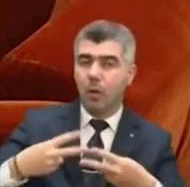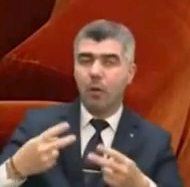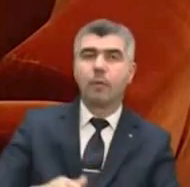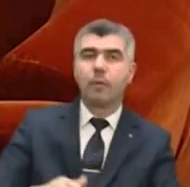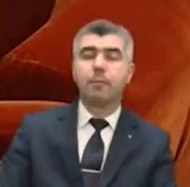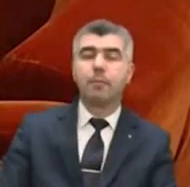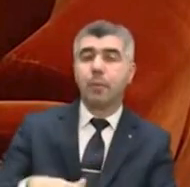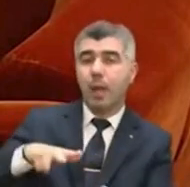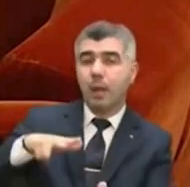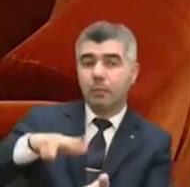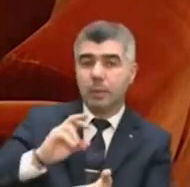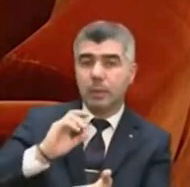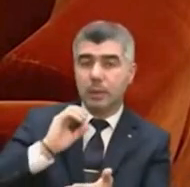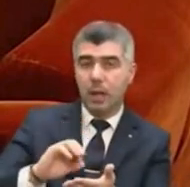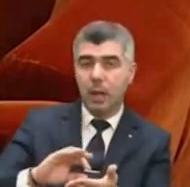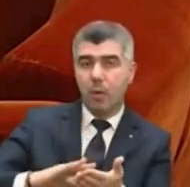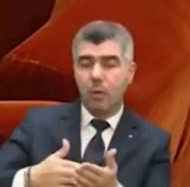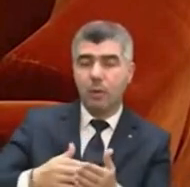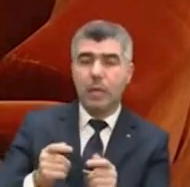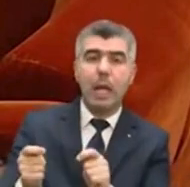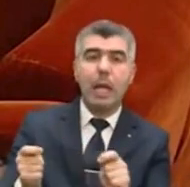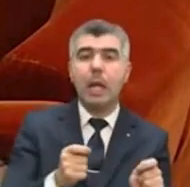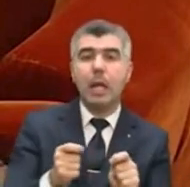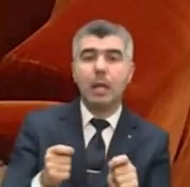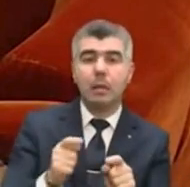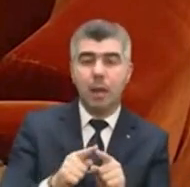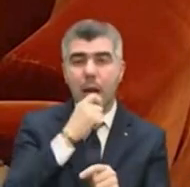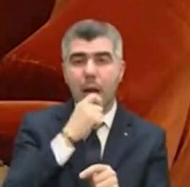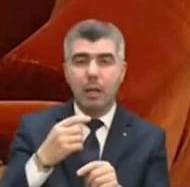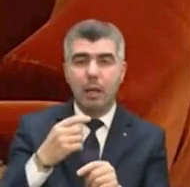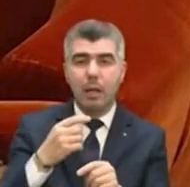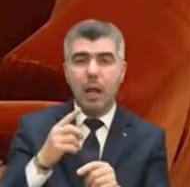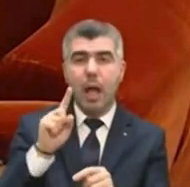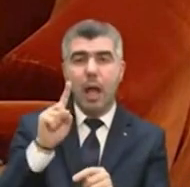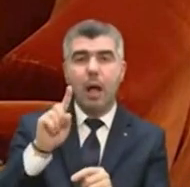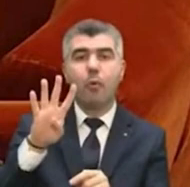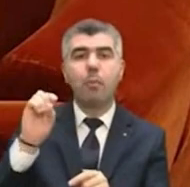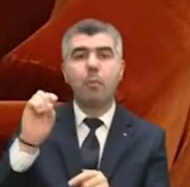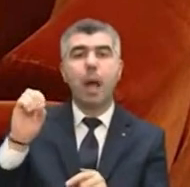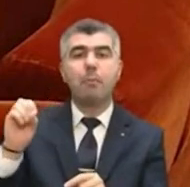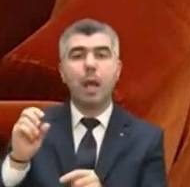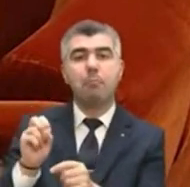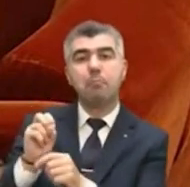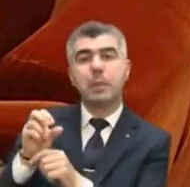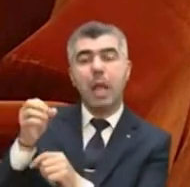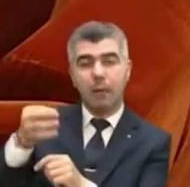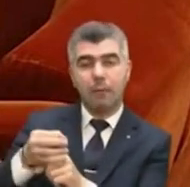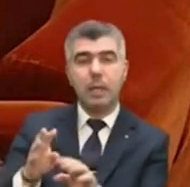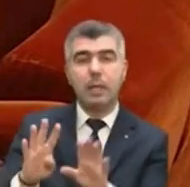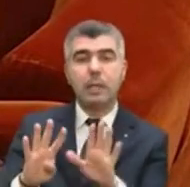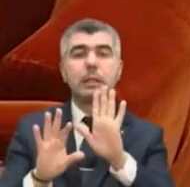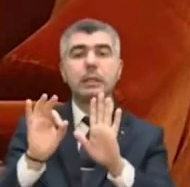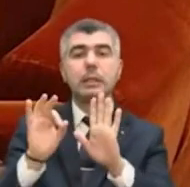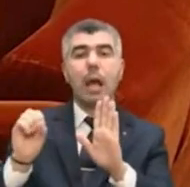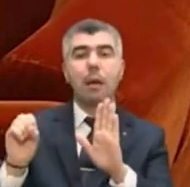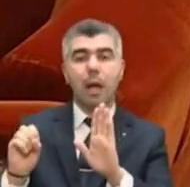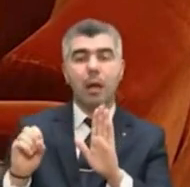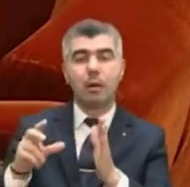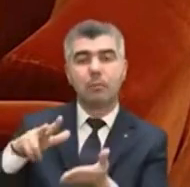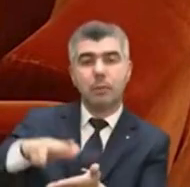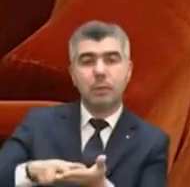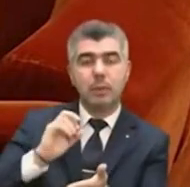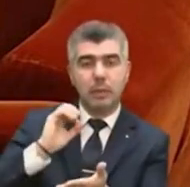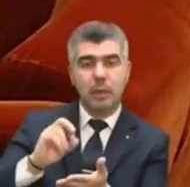بلغ عدد الرخص الاستثنائية المنوحة خلال عيد الفطر المنصرم حوالي 1400 رحلة مقابل 900 تقريبا اللي كانت منوحة بالنسبة